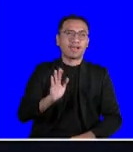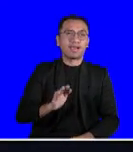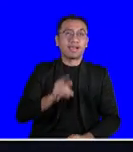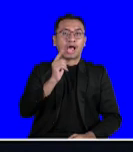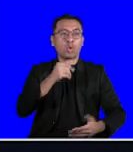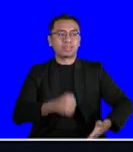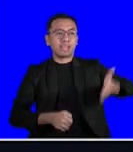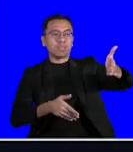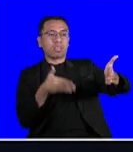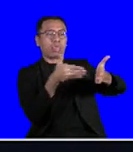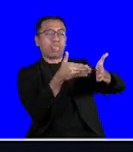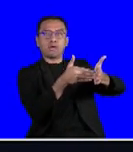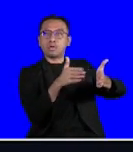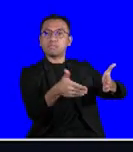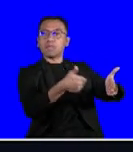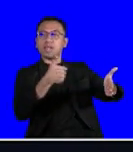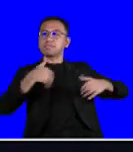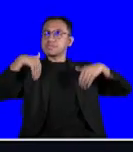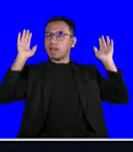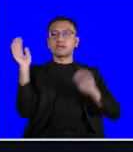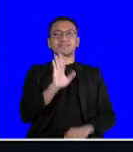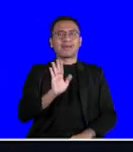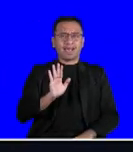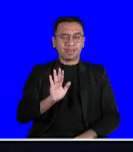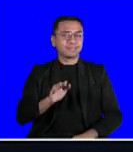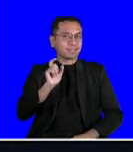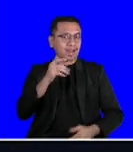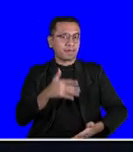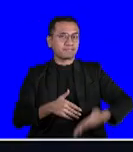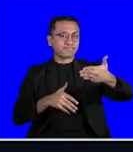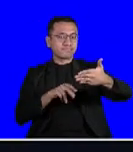jangan berbalik dan menyerah. Cari tahu cara memanjatnya dan